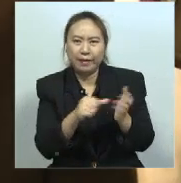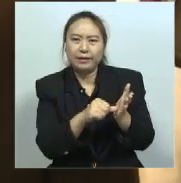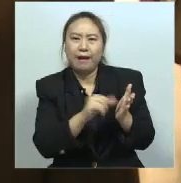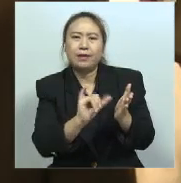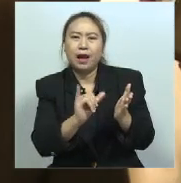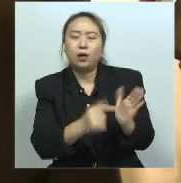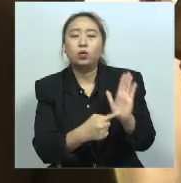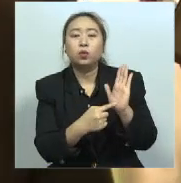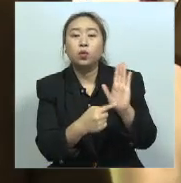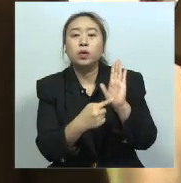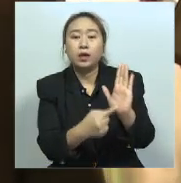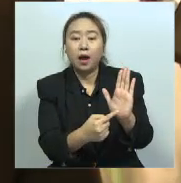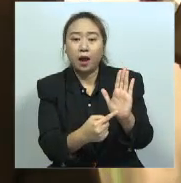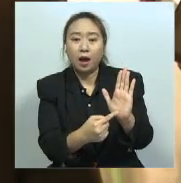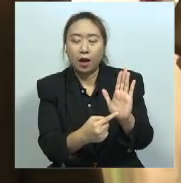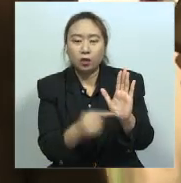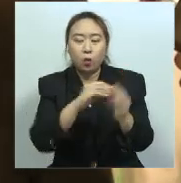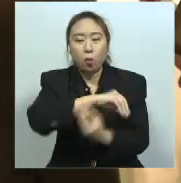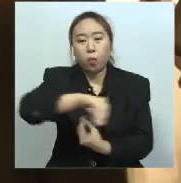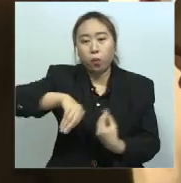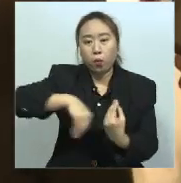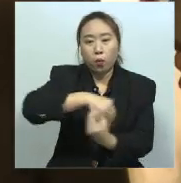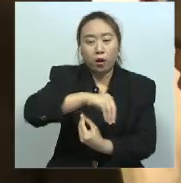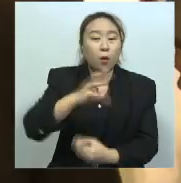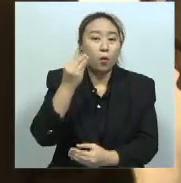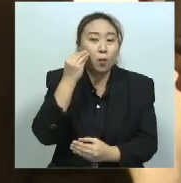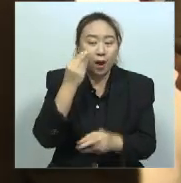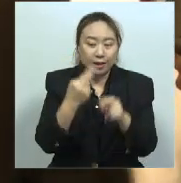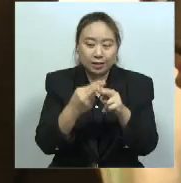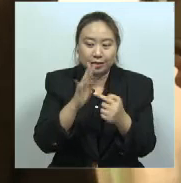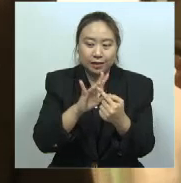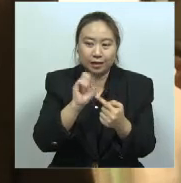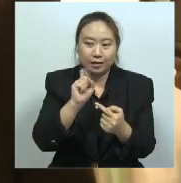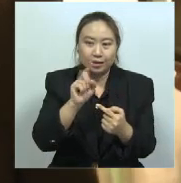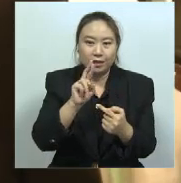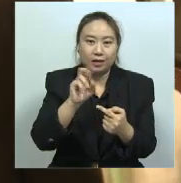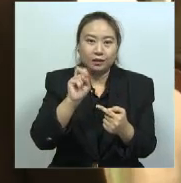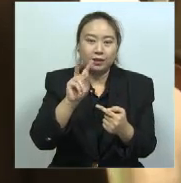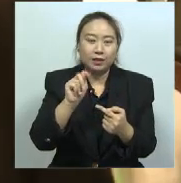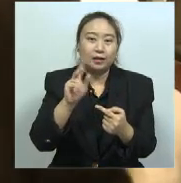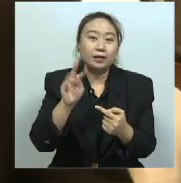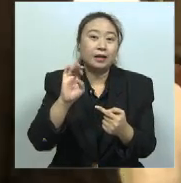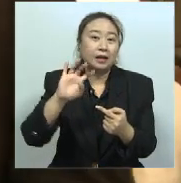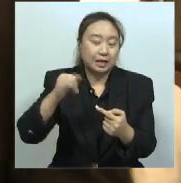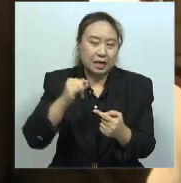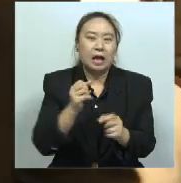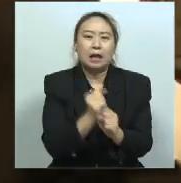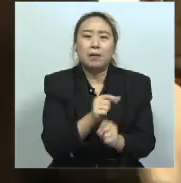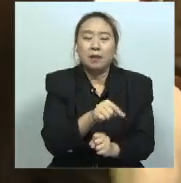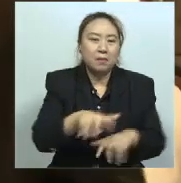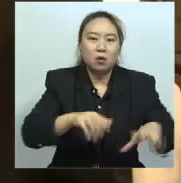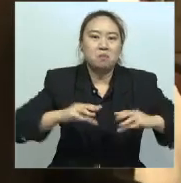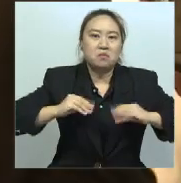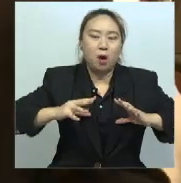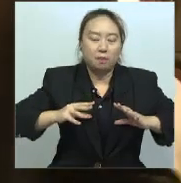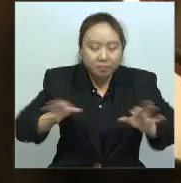างแถววงเวียนตรงหมู่บ้านเศรษฐกิจซึ่งประชาชนไม่ยอมให้เราทำไปแจ็คกิ้งเนี่ยเราก็เอาเครื่องสูบน้ำไปช่ว